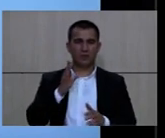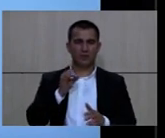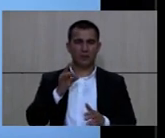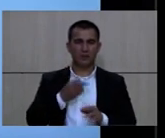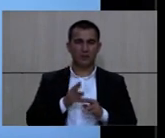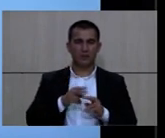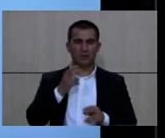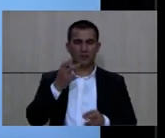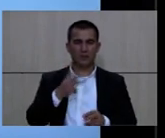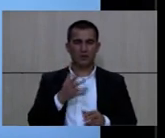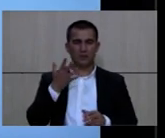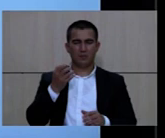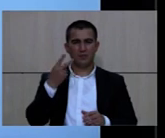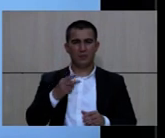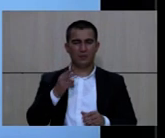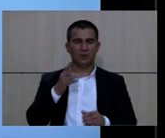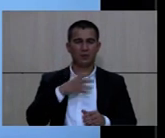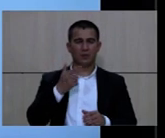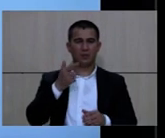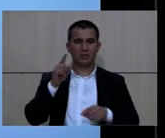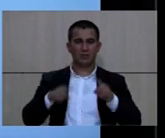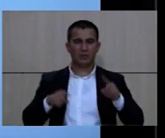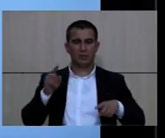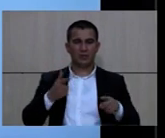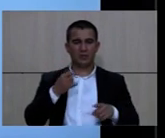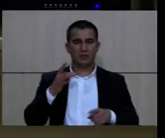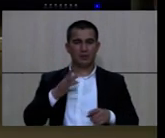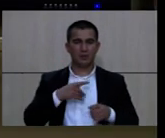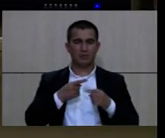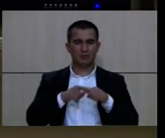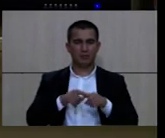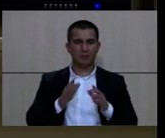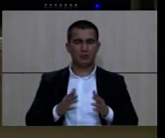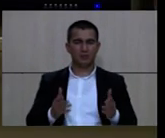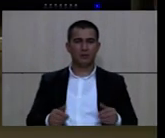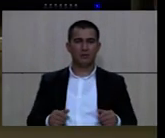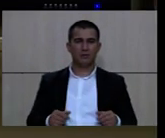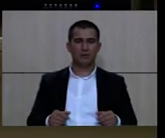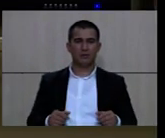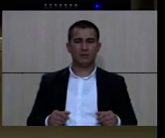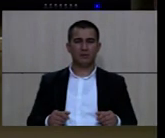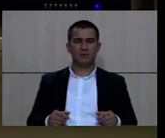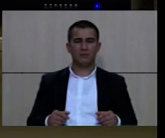230 dan 520 Gersgacha chastotalarga bo'linadi.